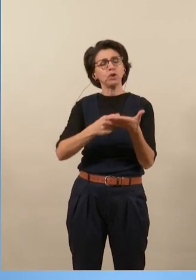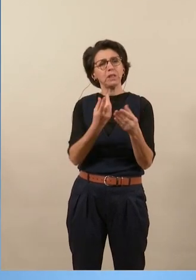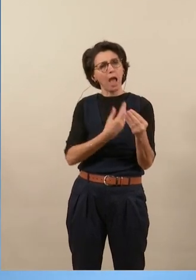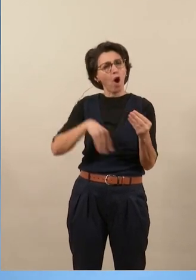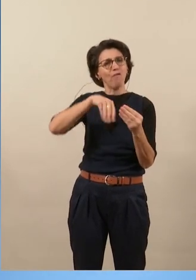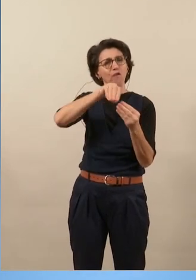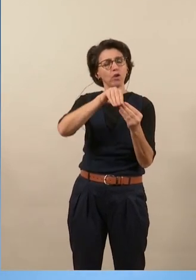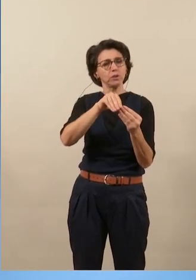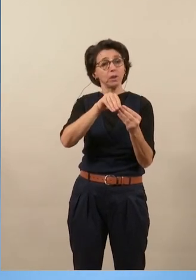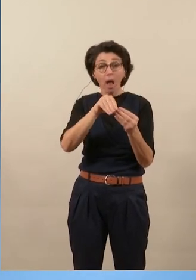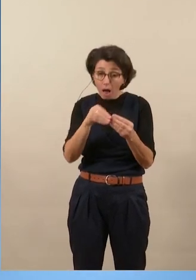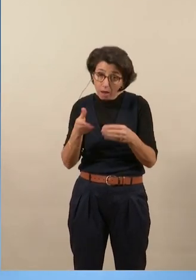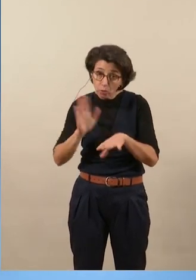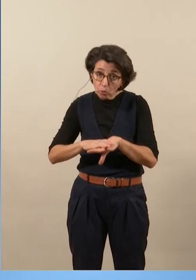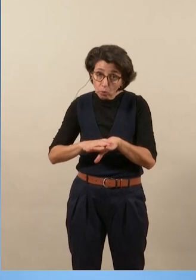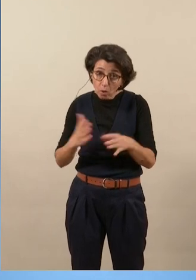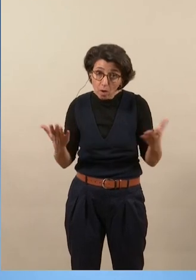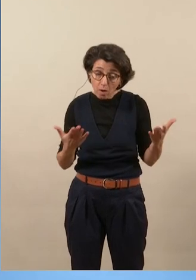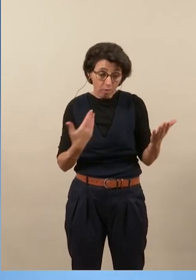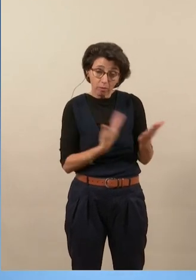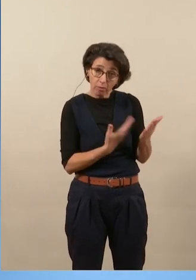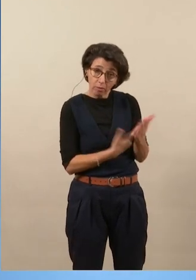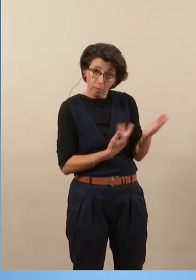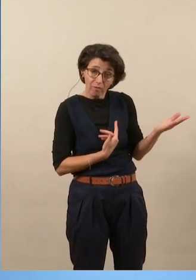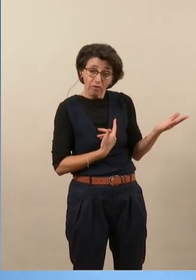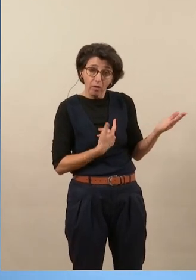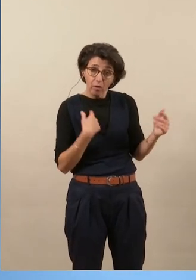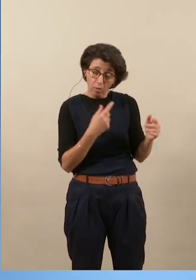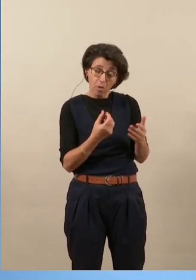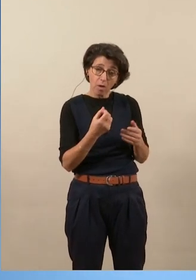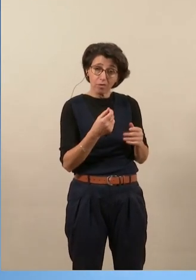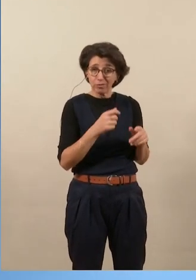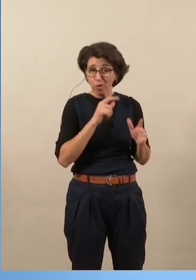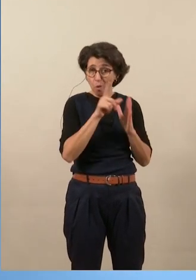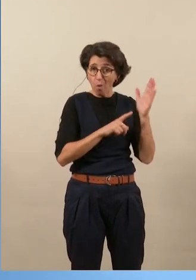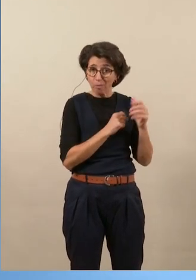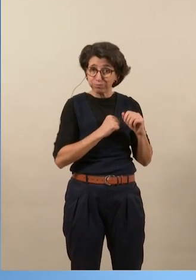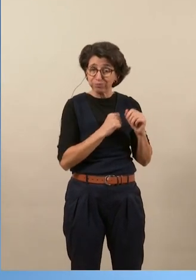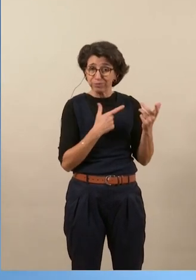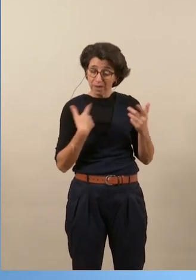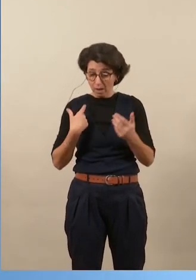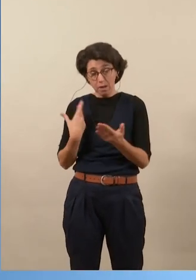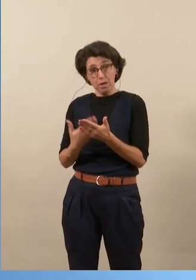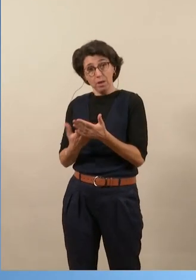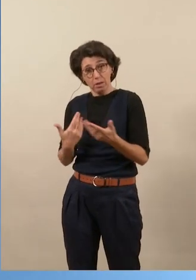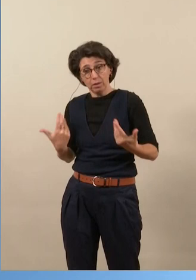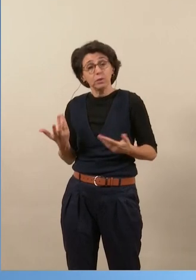sur vos obligations nous tiendrons donc la CRC